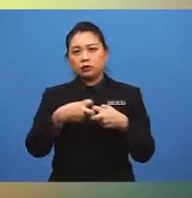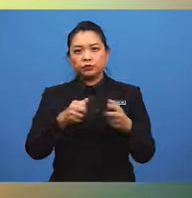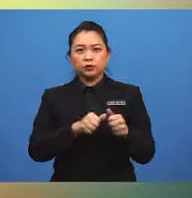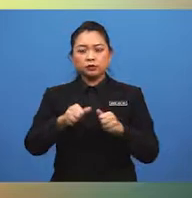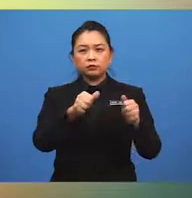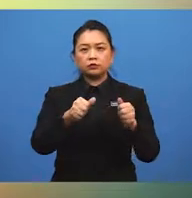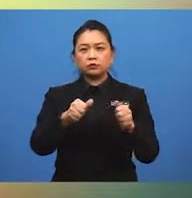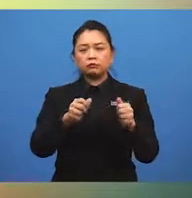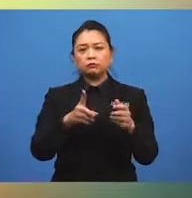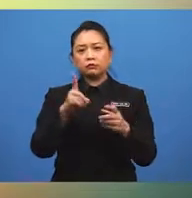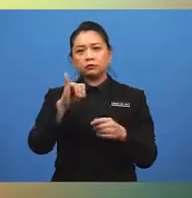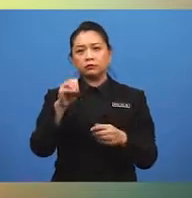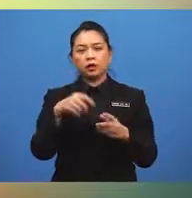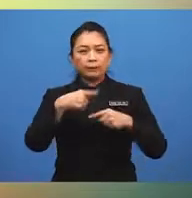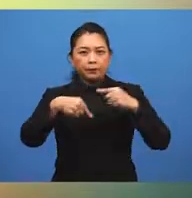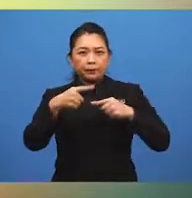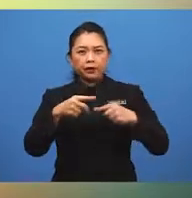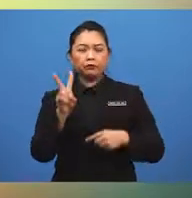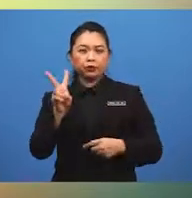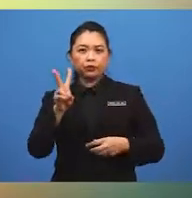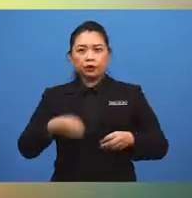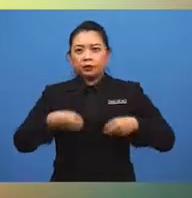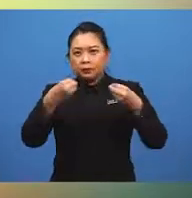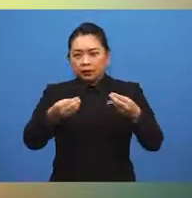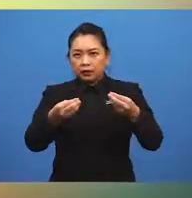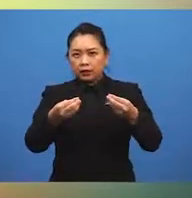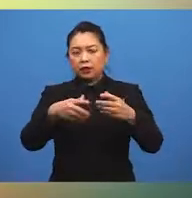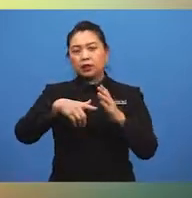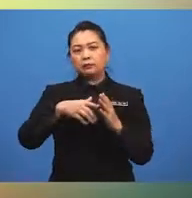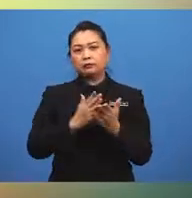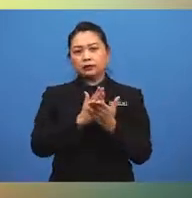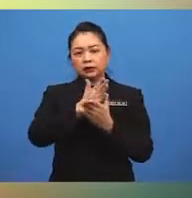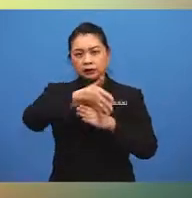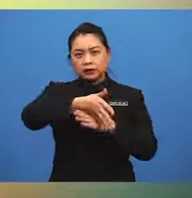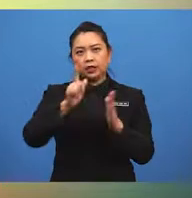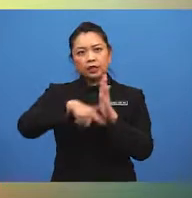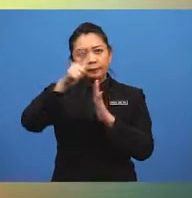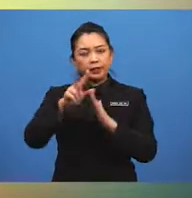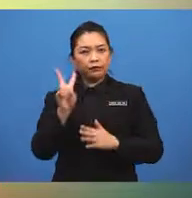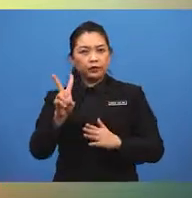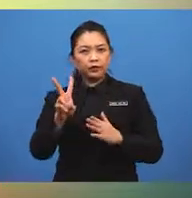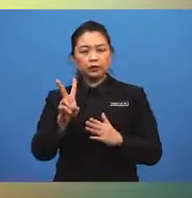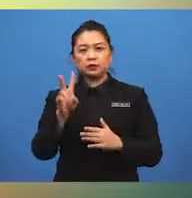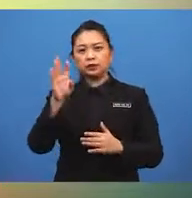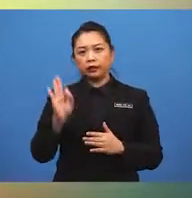melalui diod apabila voltan yang dikenakan merentasi diod melebihi Voltan